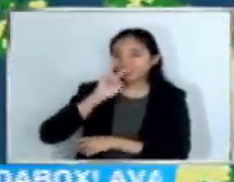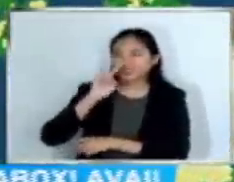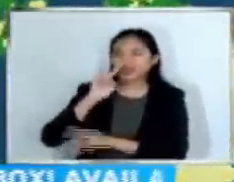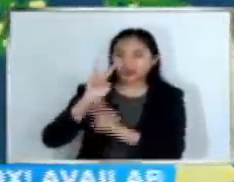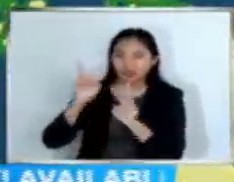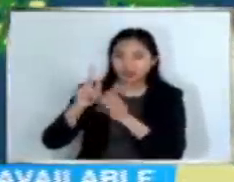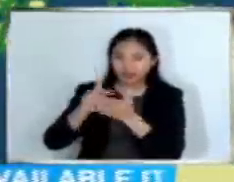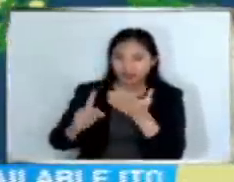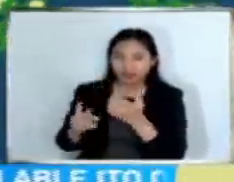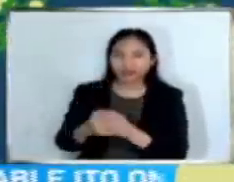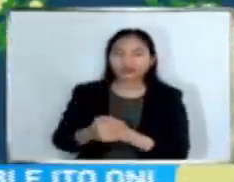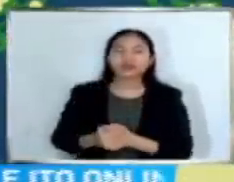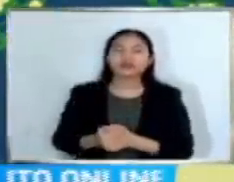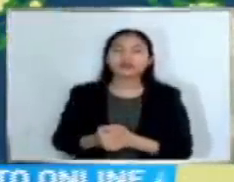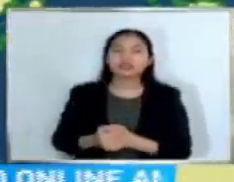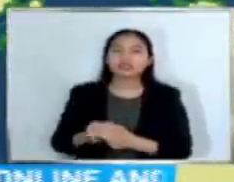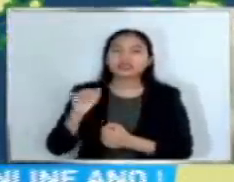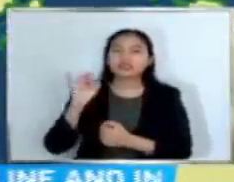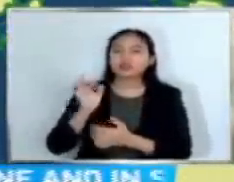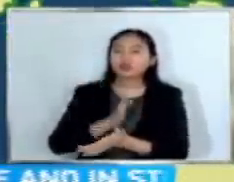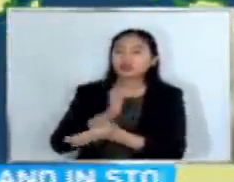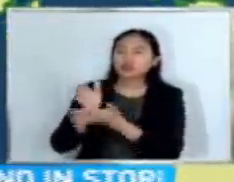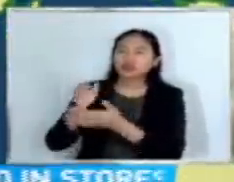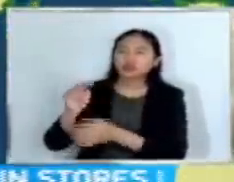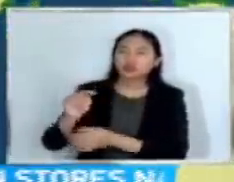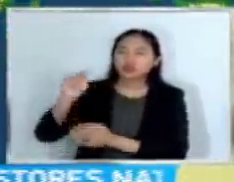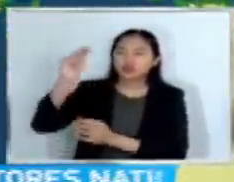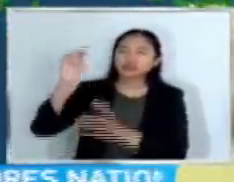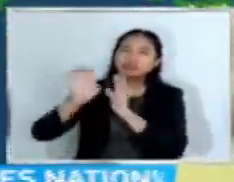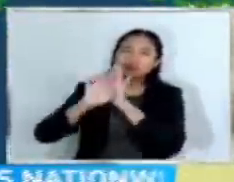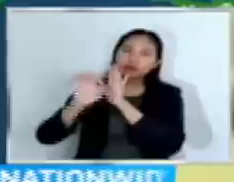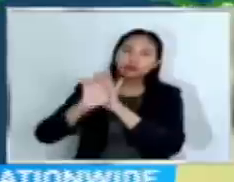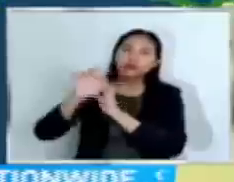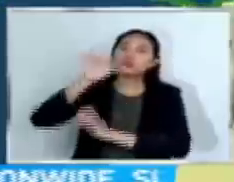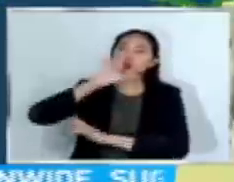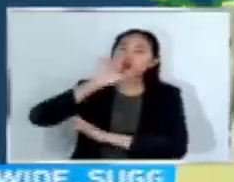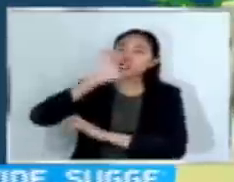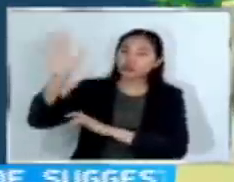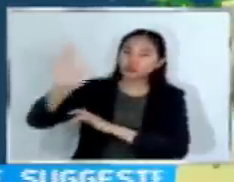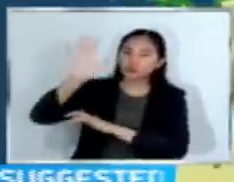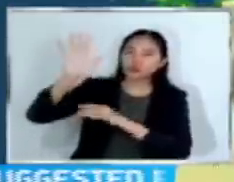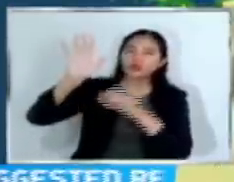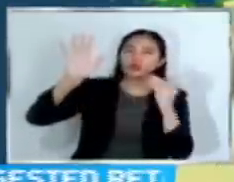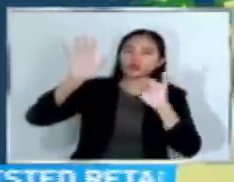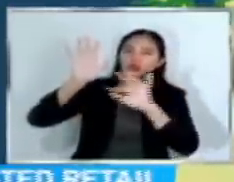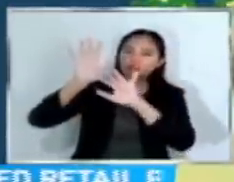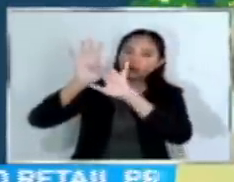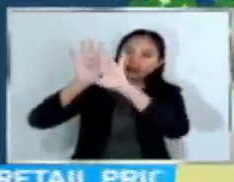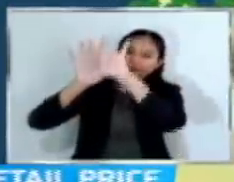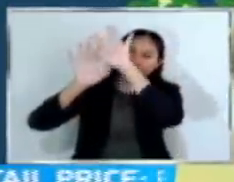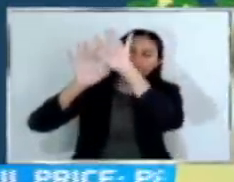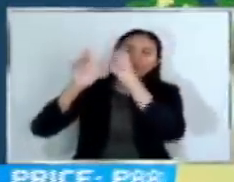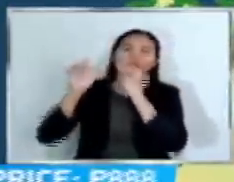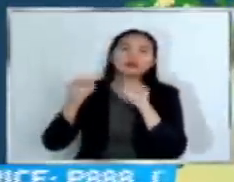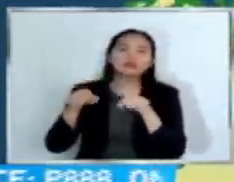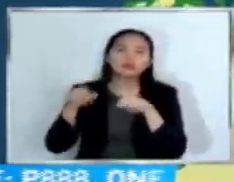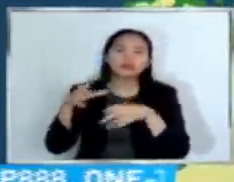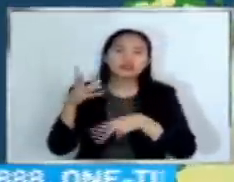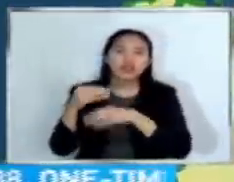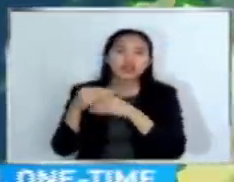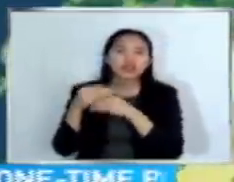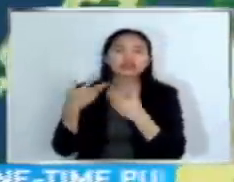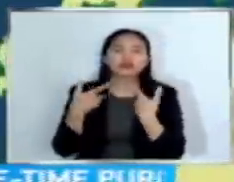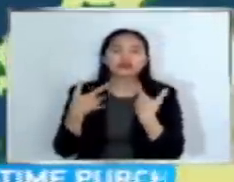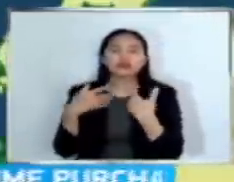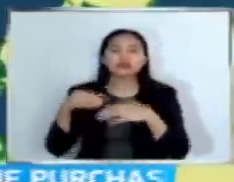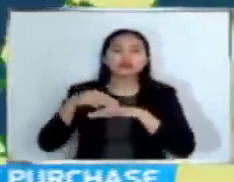patungo dito sa northern boundary ng area of responsibility ang bagyong si Kiko, posibleng madagdagan naman yung mga lugar na maapektuhan ng habagat.